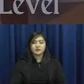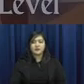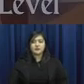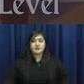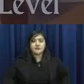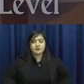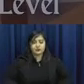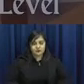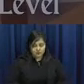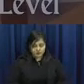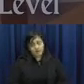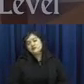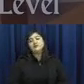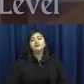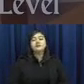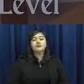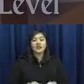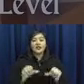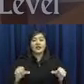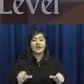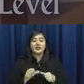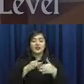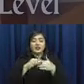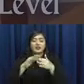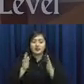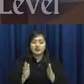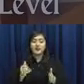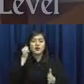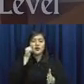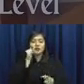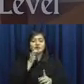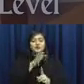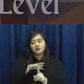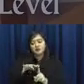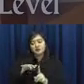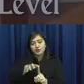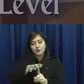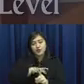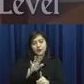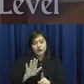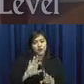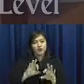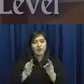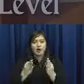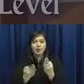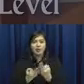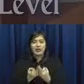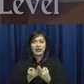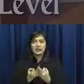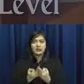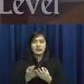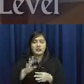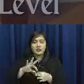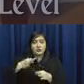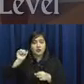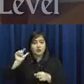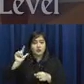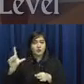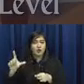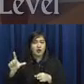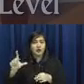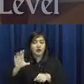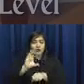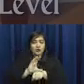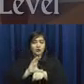yung pagsubaybay sa spiritual na status ng iyong pamilya. Yeah, that's right. Pero ang tanong, aware ka ba? Yeah. Aware ka ba